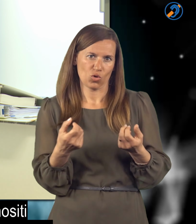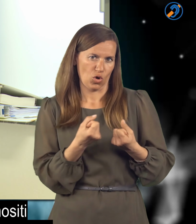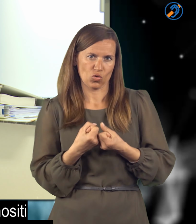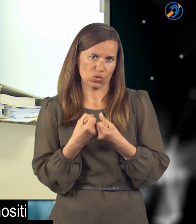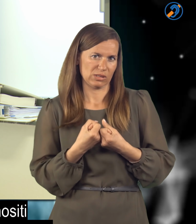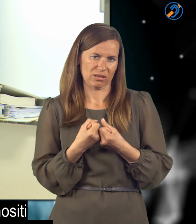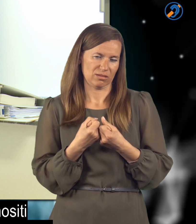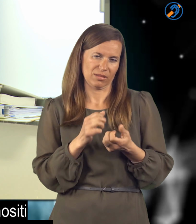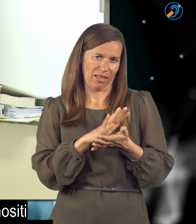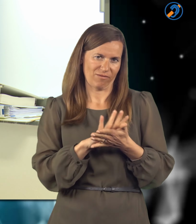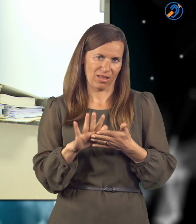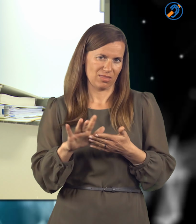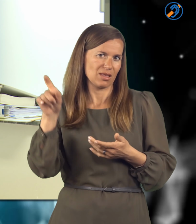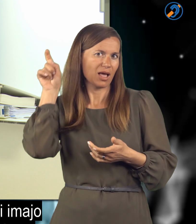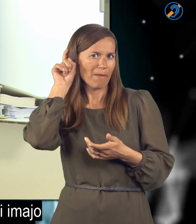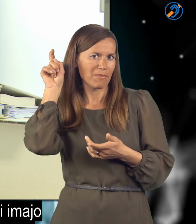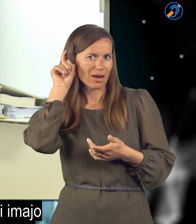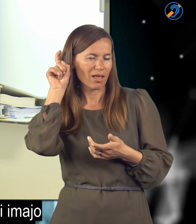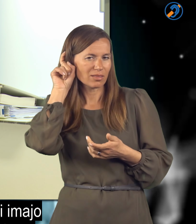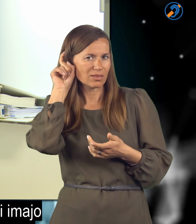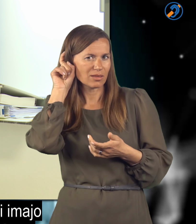klasičnih slušnih aparatov,